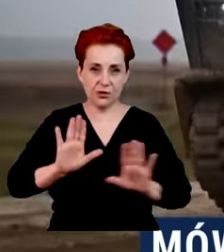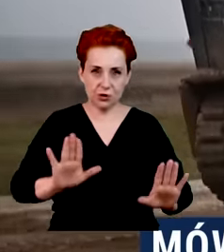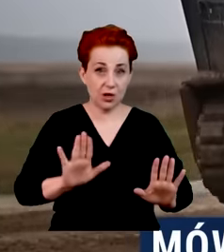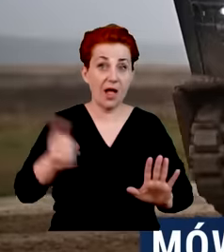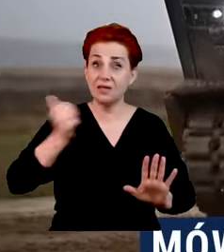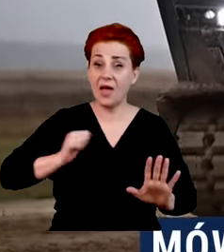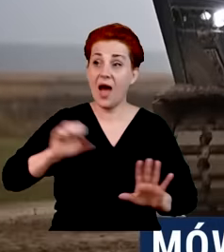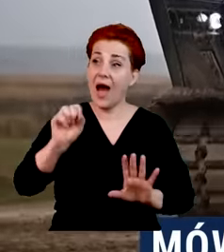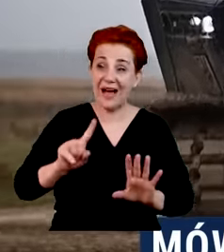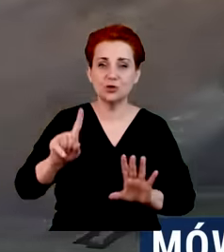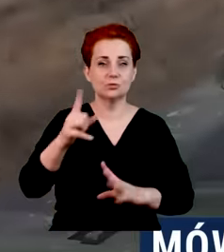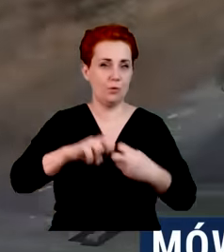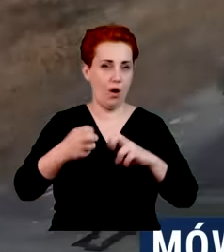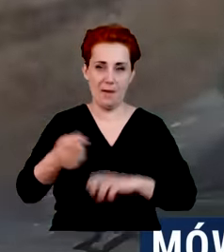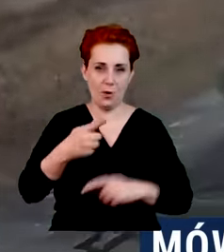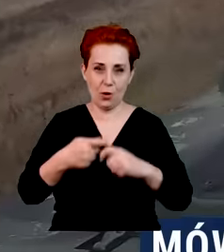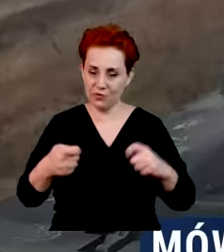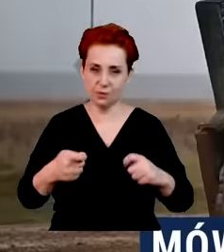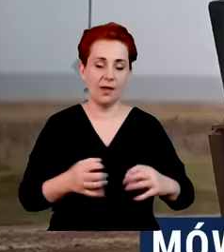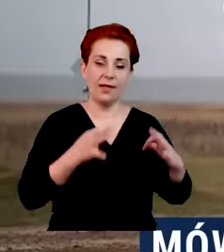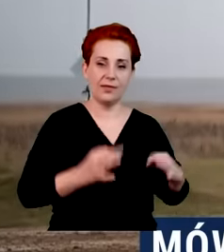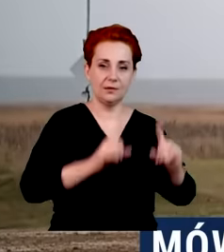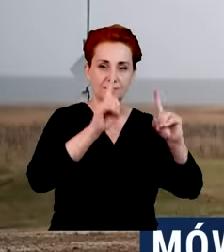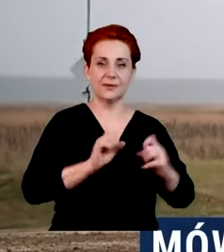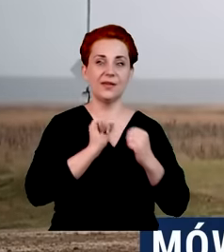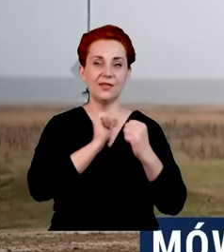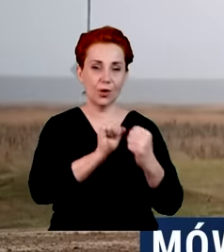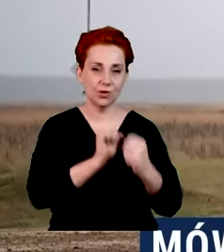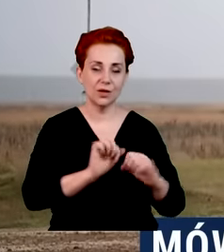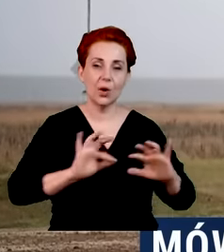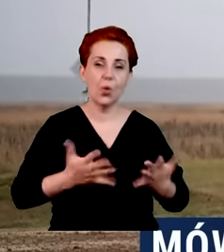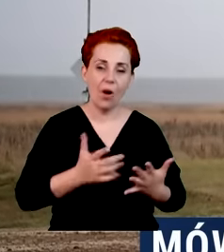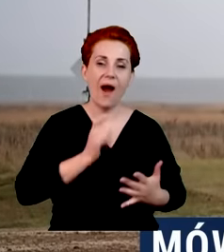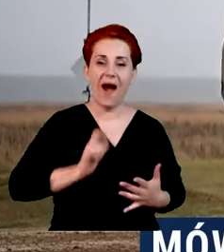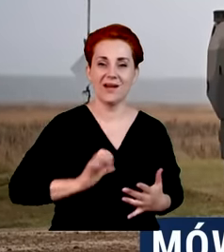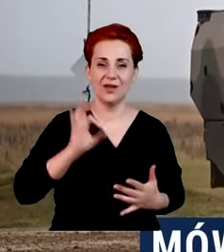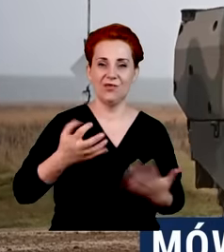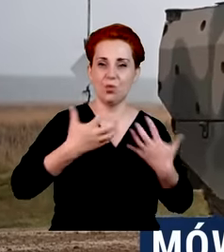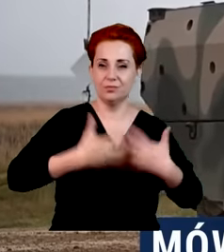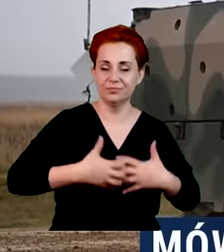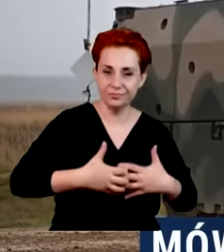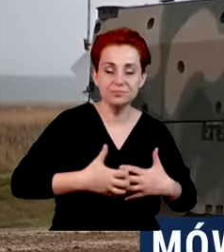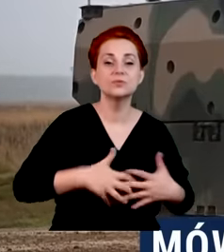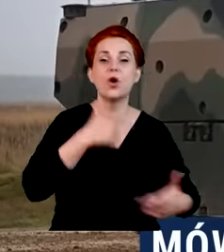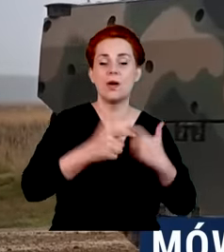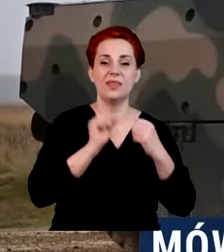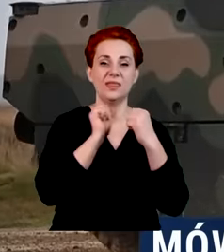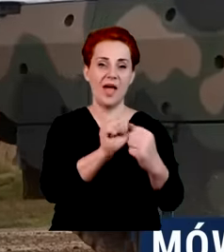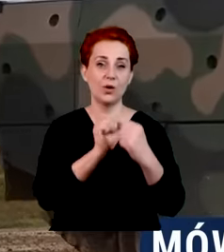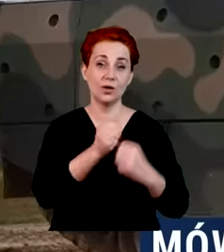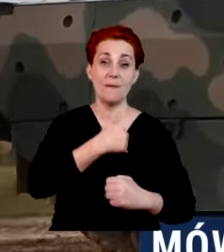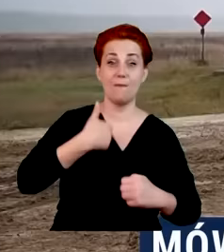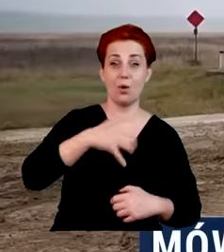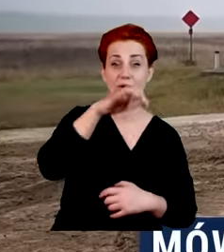rozwiązanie tego problemu Rozpoczynamy w tej chwili negocjacje czyli agencja uzbrojenia rozpoczyna negocjacje z Polską grupą